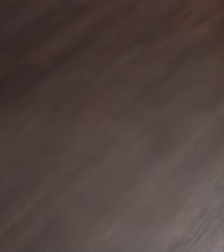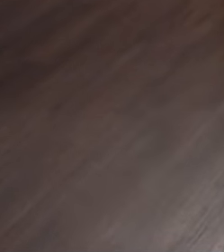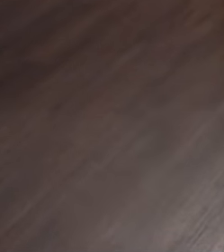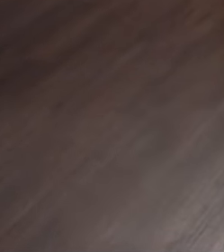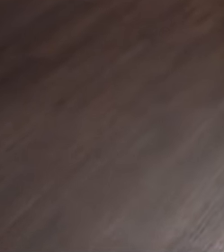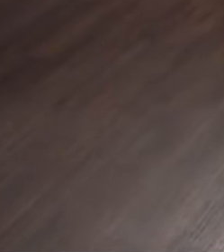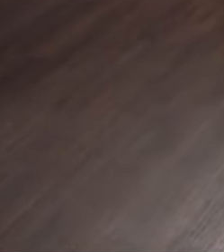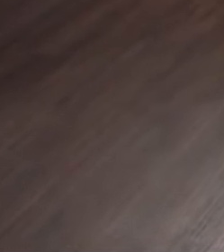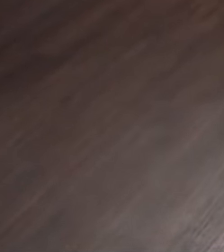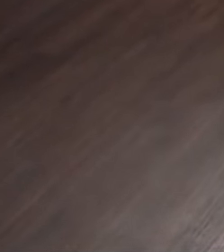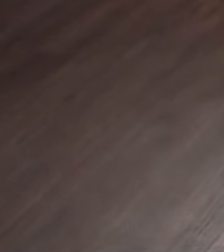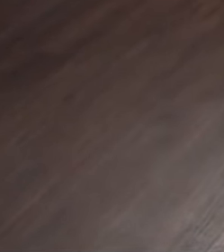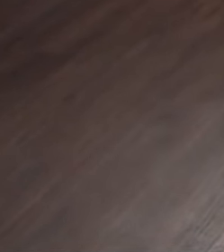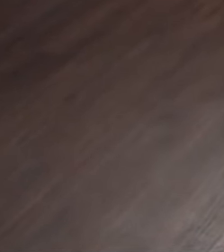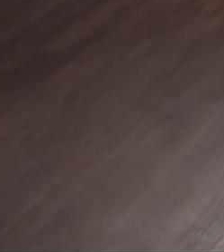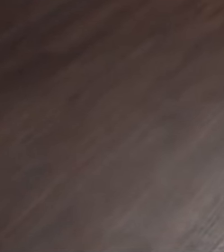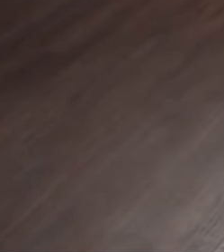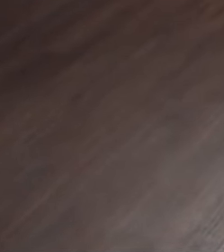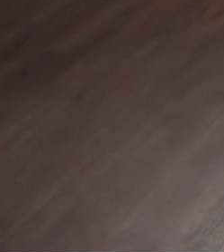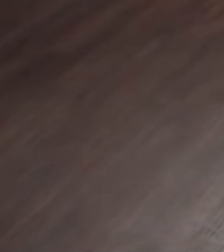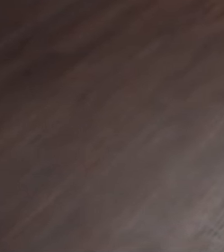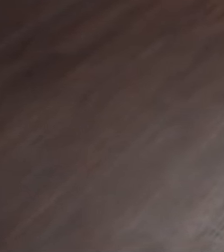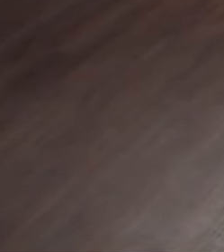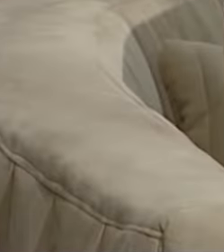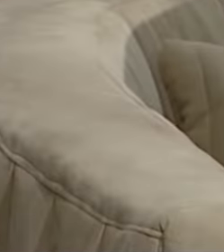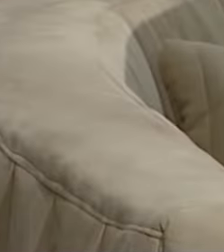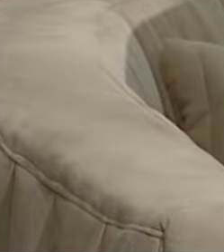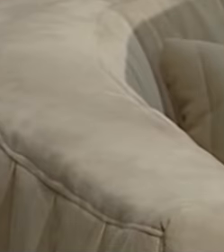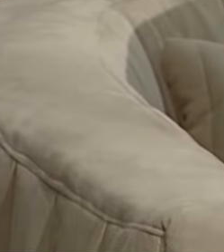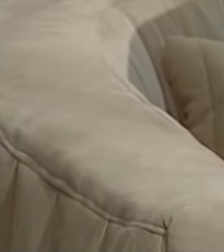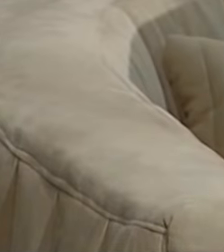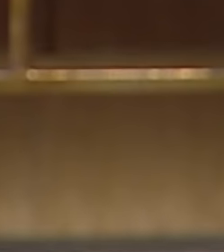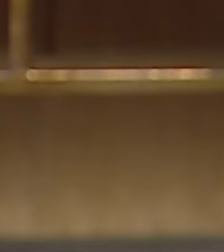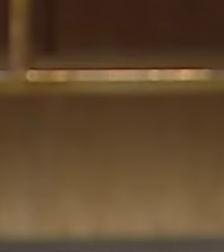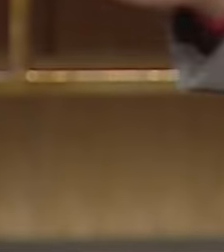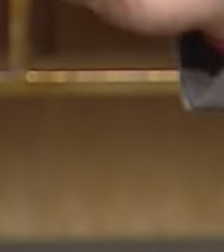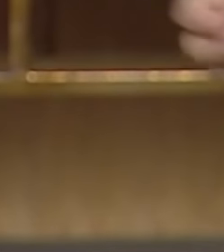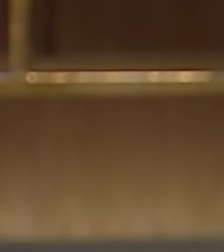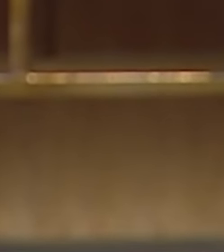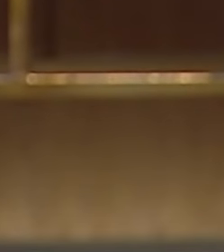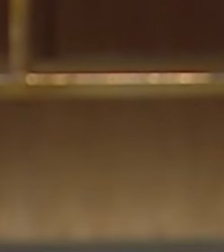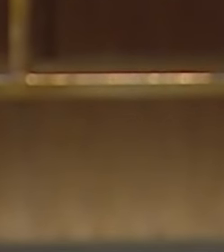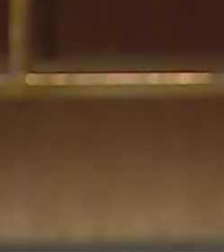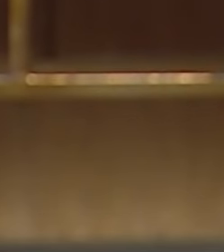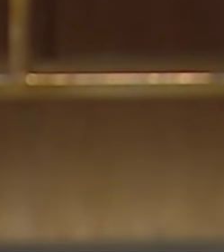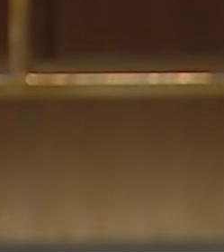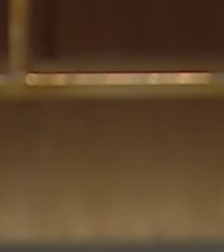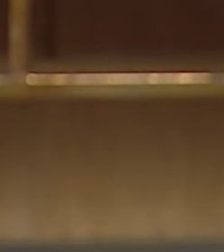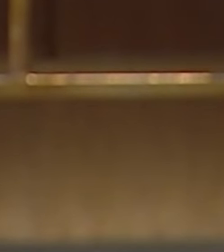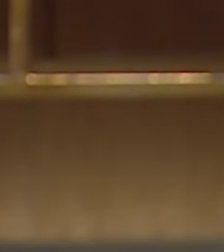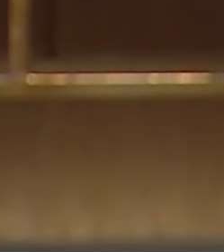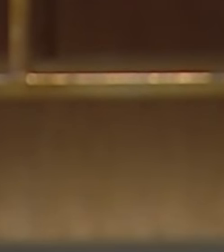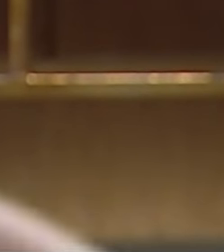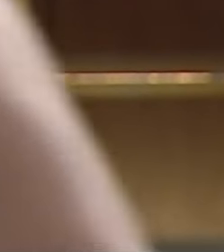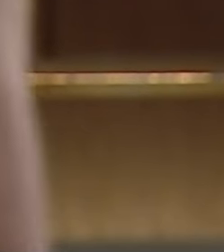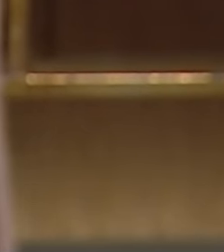اتفضل. اتفضل يا سليم. زميلي هنا في